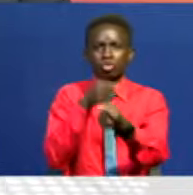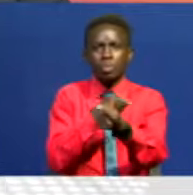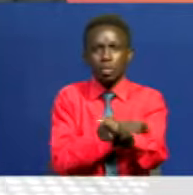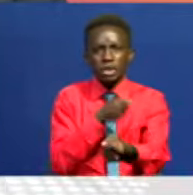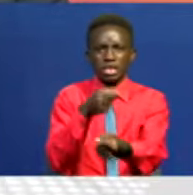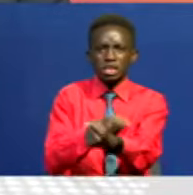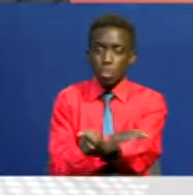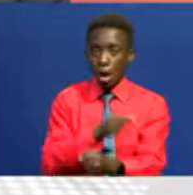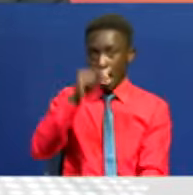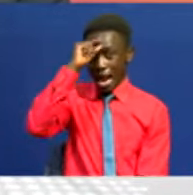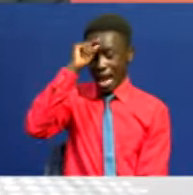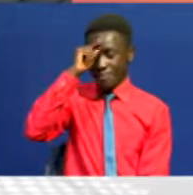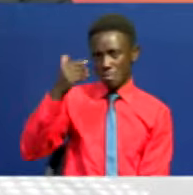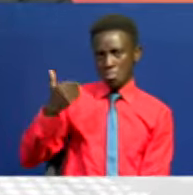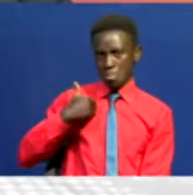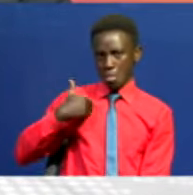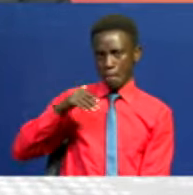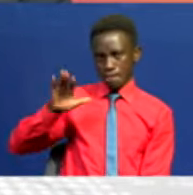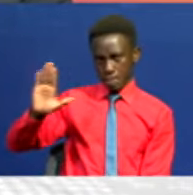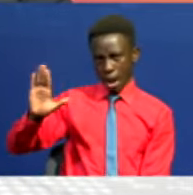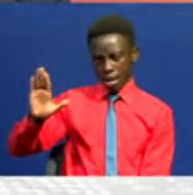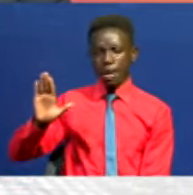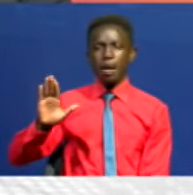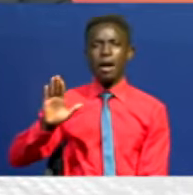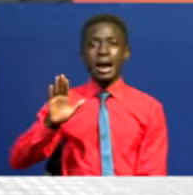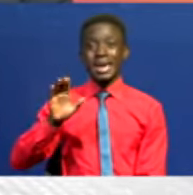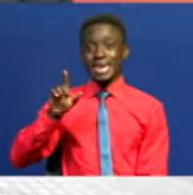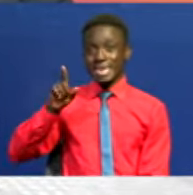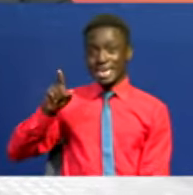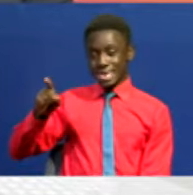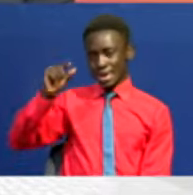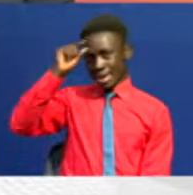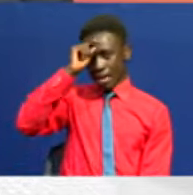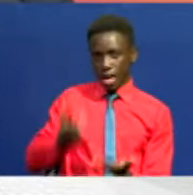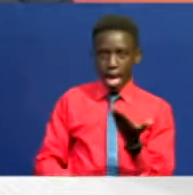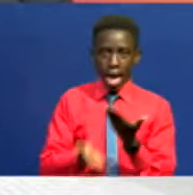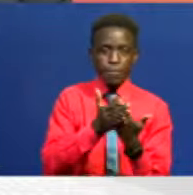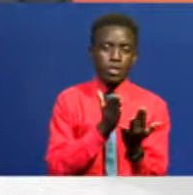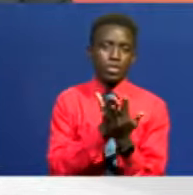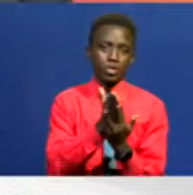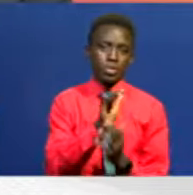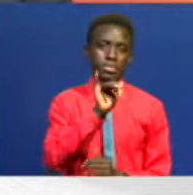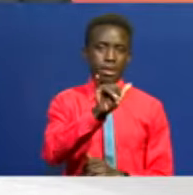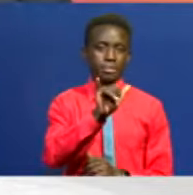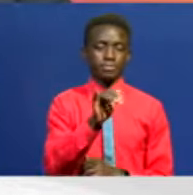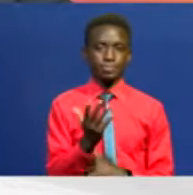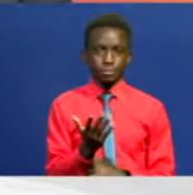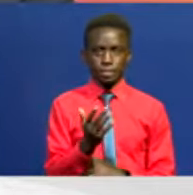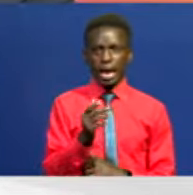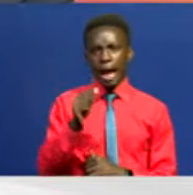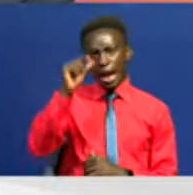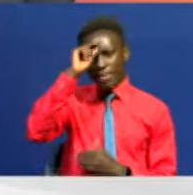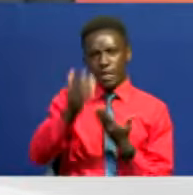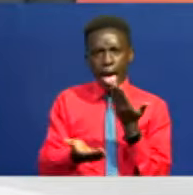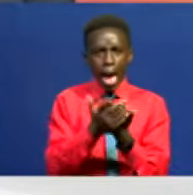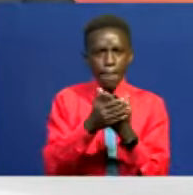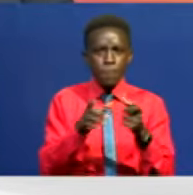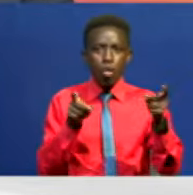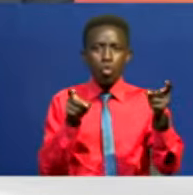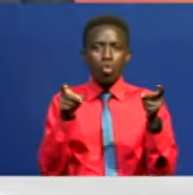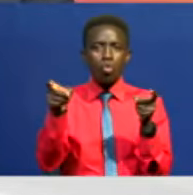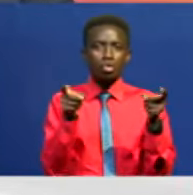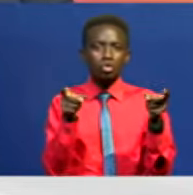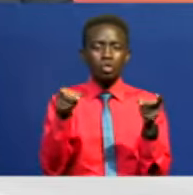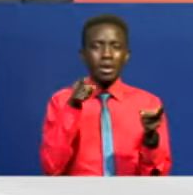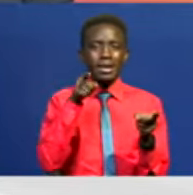serikali inazo, na hiyo ni njia moja ambayo serikali inasaidia. Other than that, pia serikali inasaidia kuregulate the industry. Manake tumesema hapo